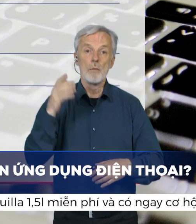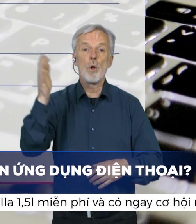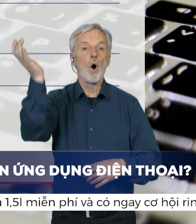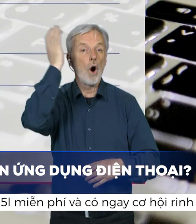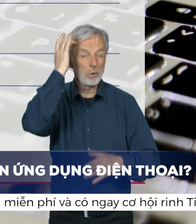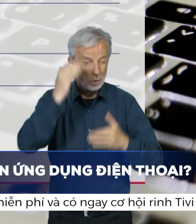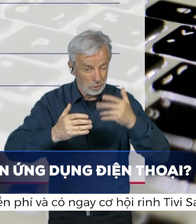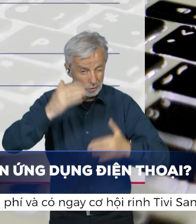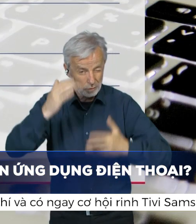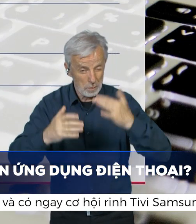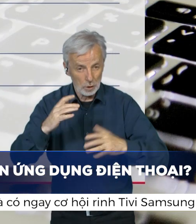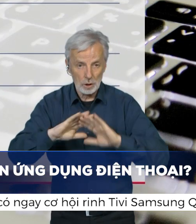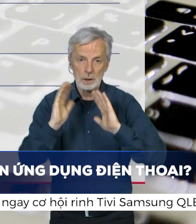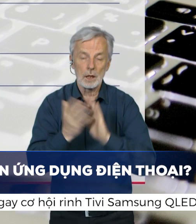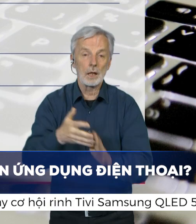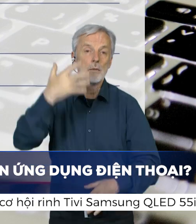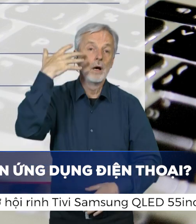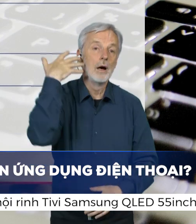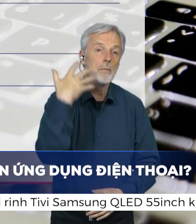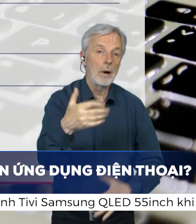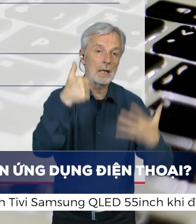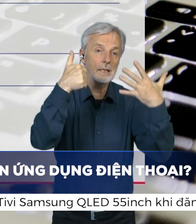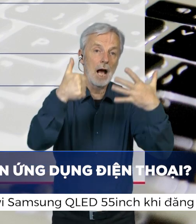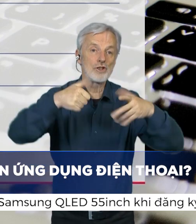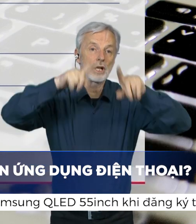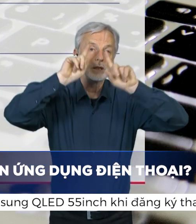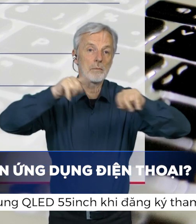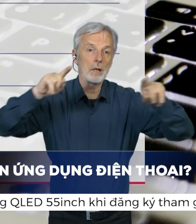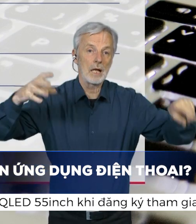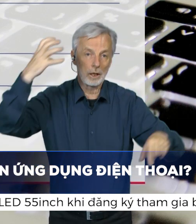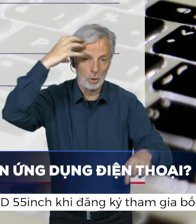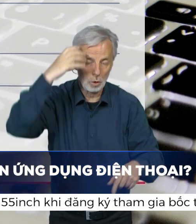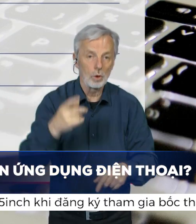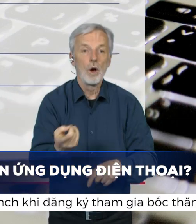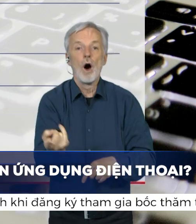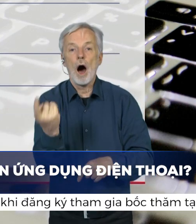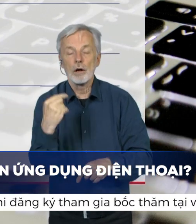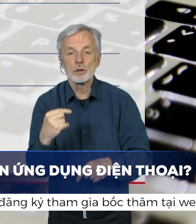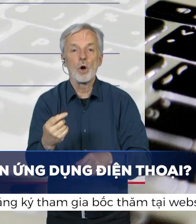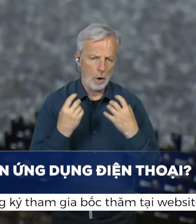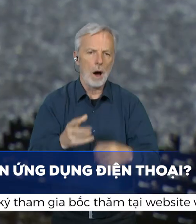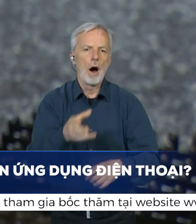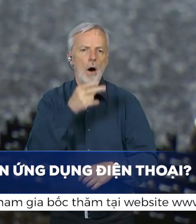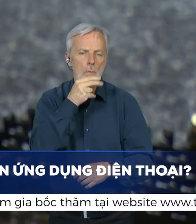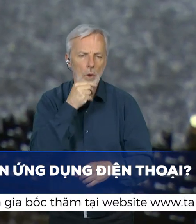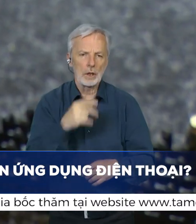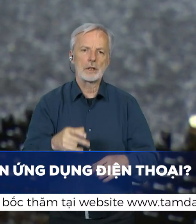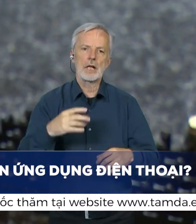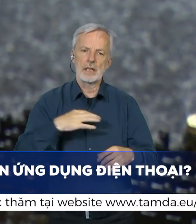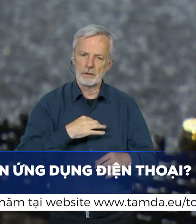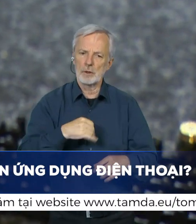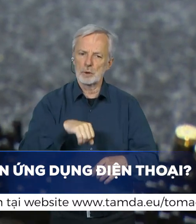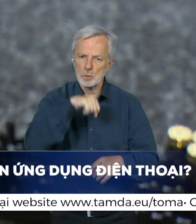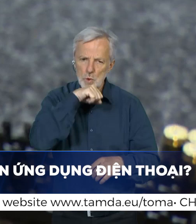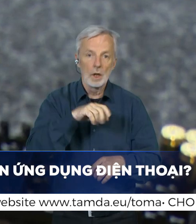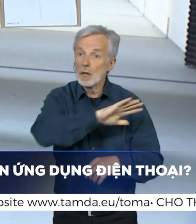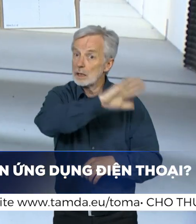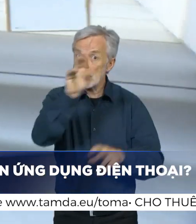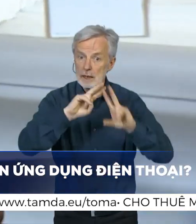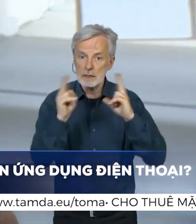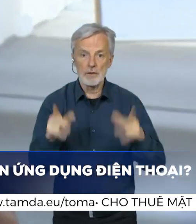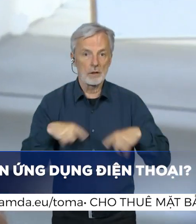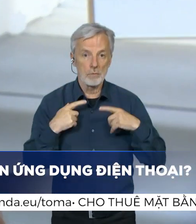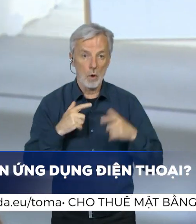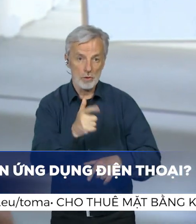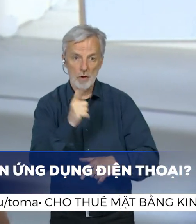cá nhân nhạy cảm nào, như ngày tháng năm sinh, từ đó có thể suy ra tuổi hay giới tính. Trong tương lai, người dân cũng sẽ không phải mang theo giấy